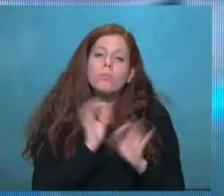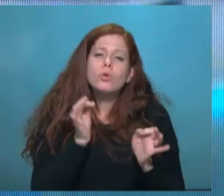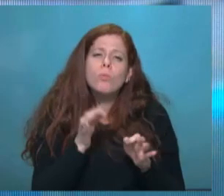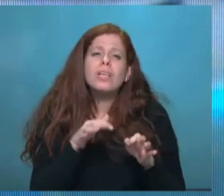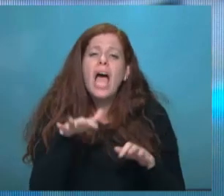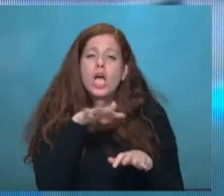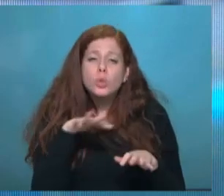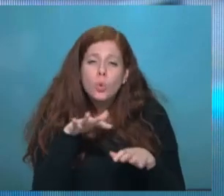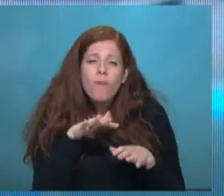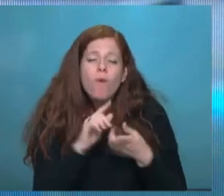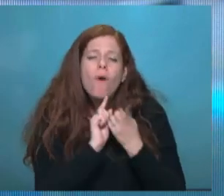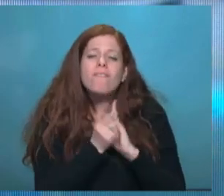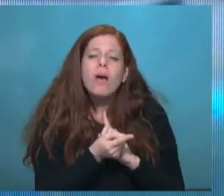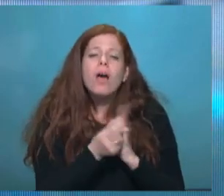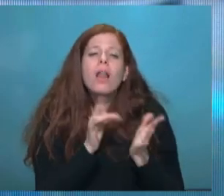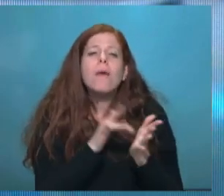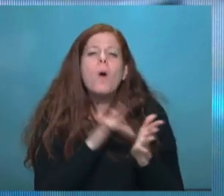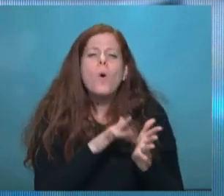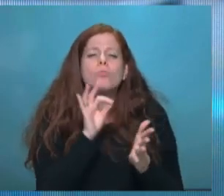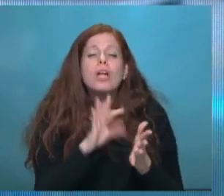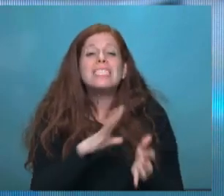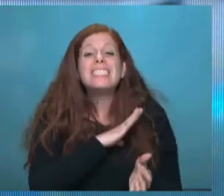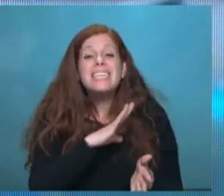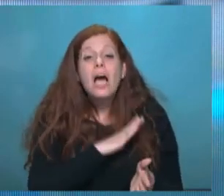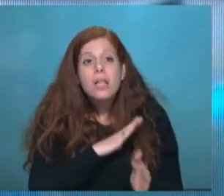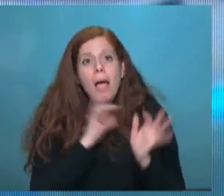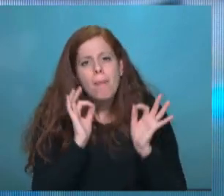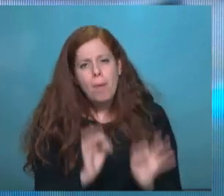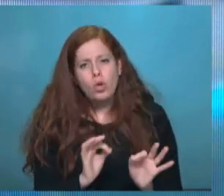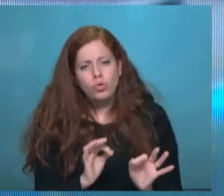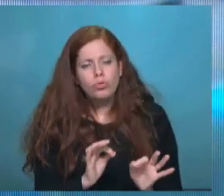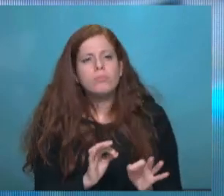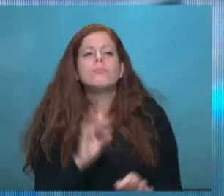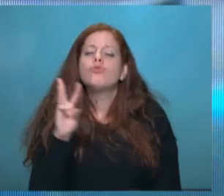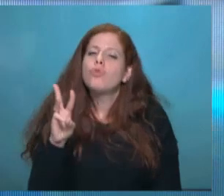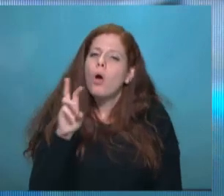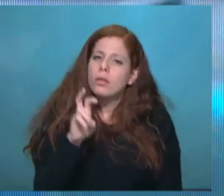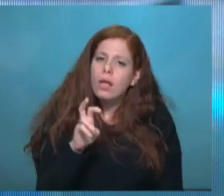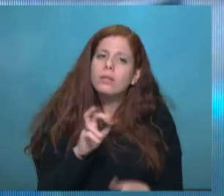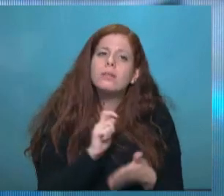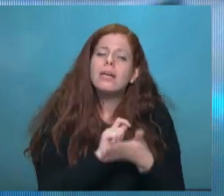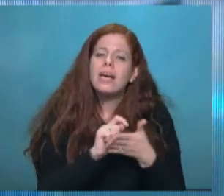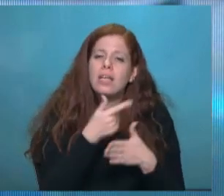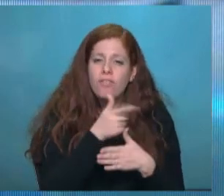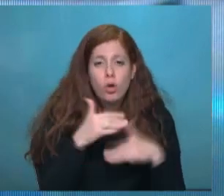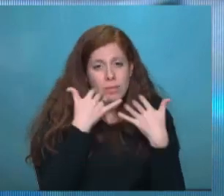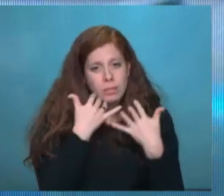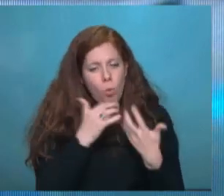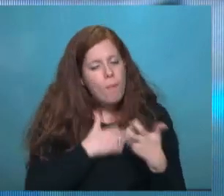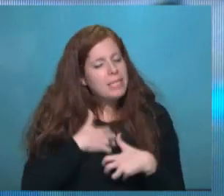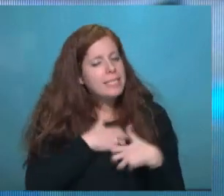שער אפרים הופך למקום של סכנת נפשות ממש. שרון עידן, כתבנו לענייני תחבורה, עם הסיפור המתסכל